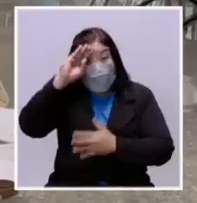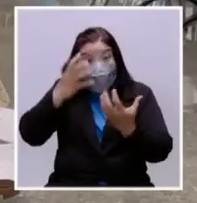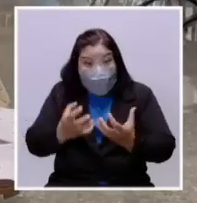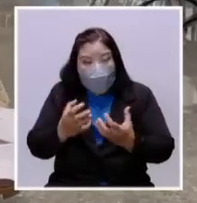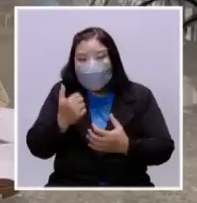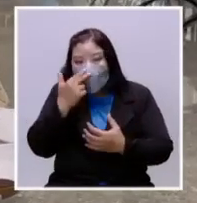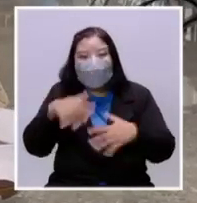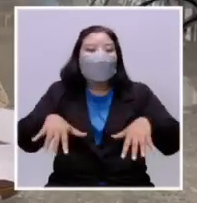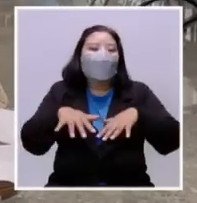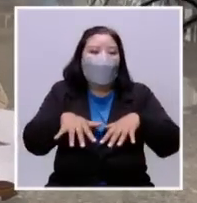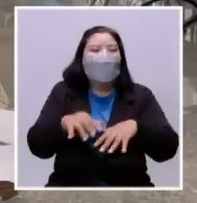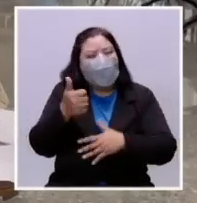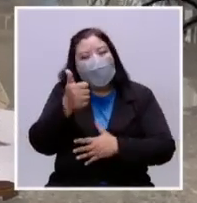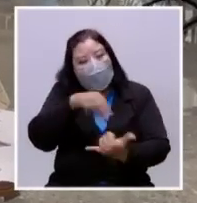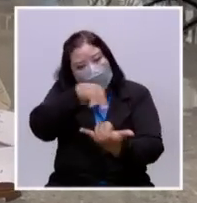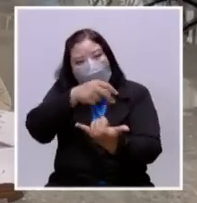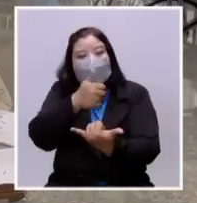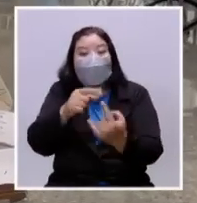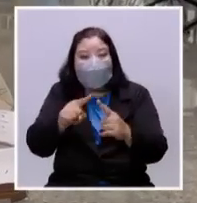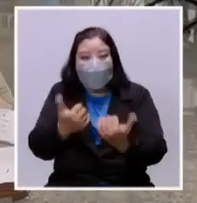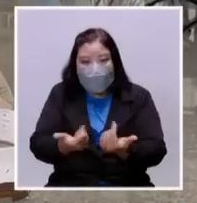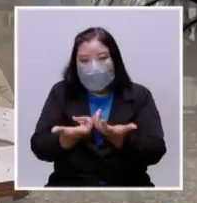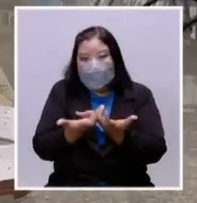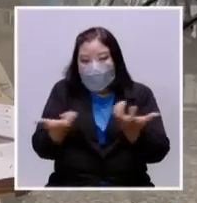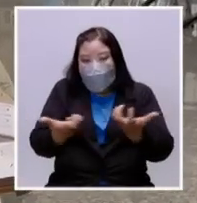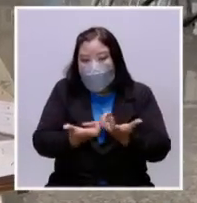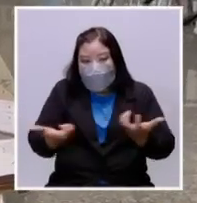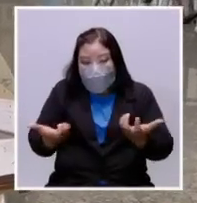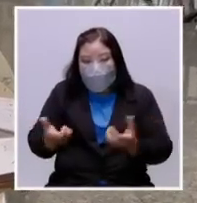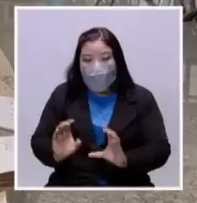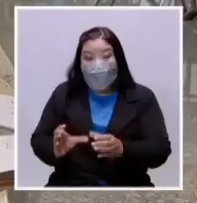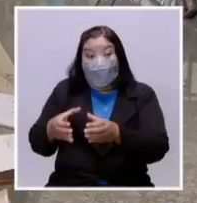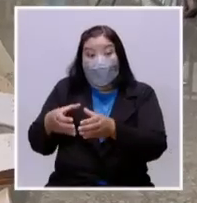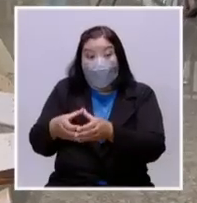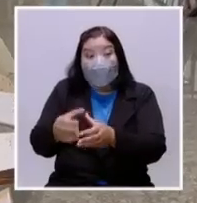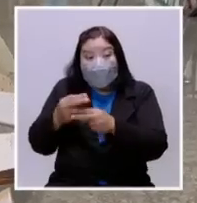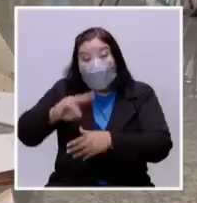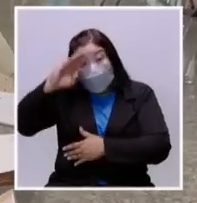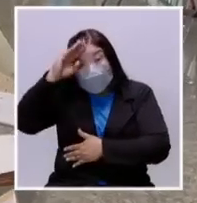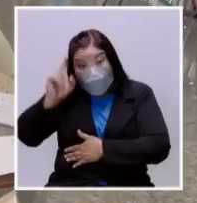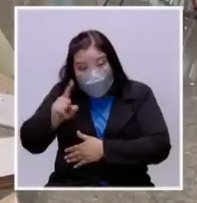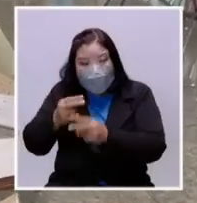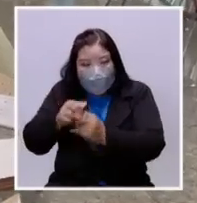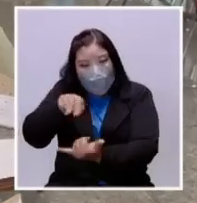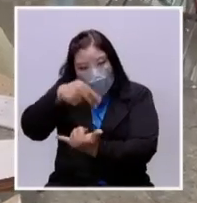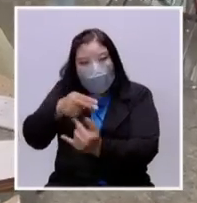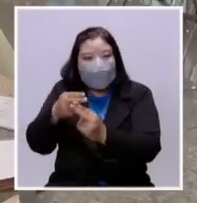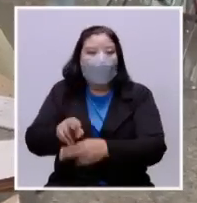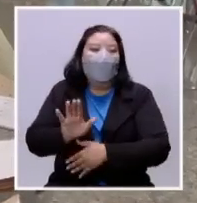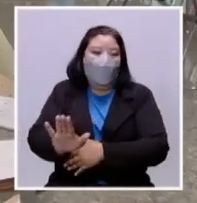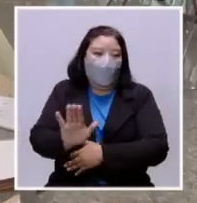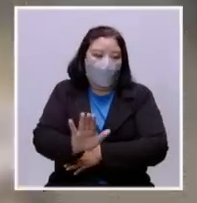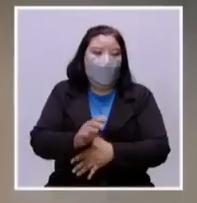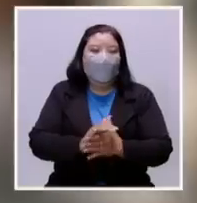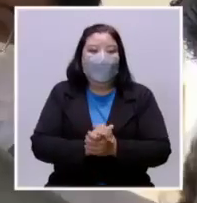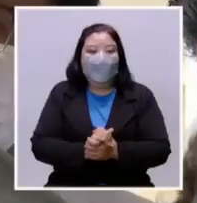กที่ซึ่งจากนี้จะกำหนดเป็นโซนยูเซป plus ค่ะก็คือให้การดูแลตามกลุ่มของอาการ